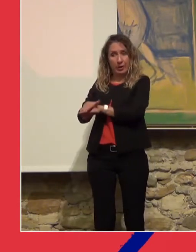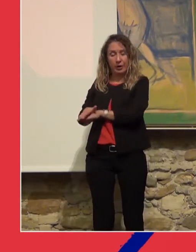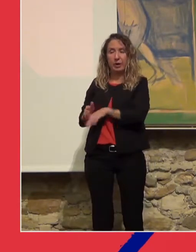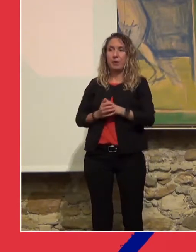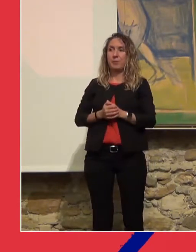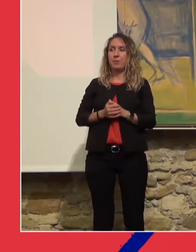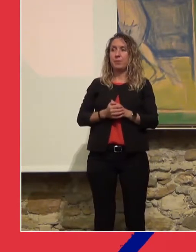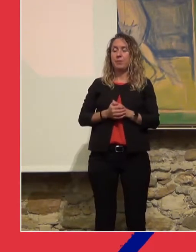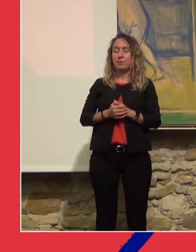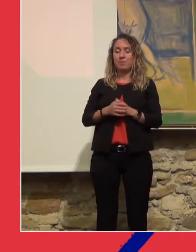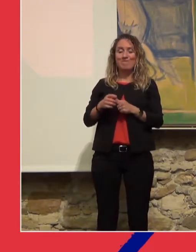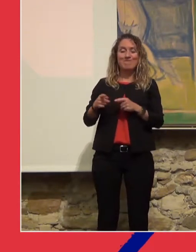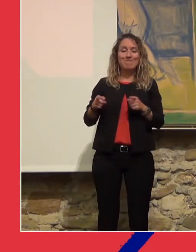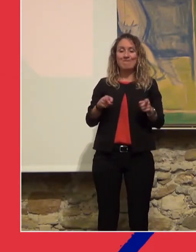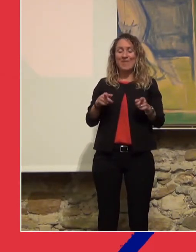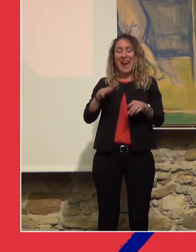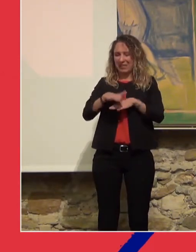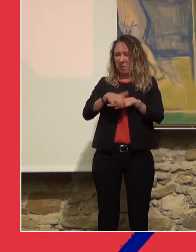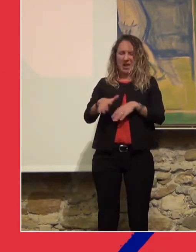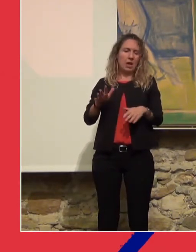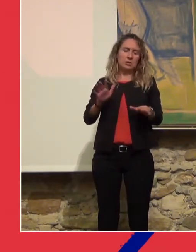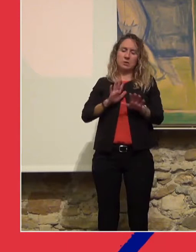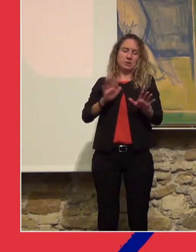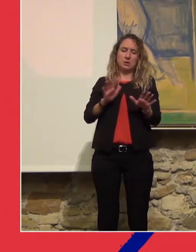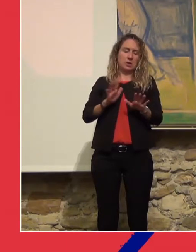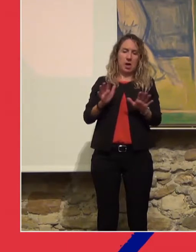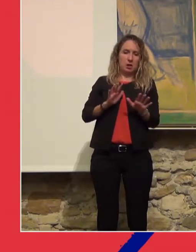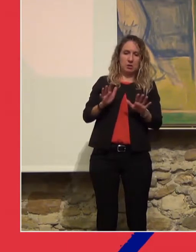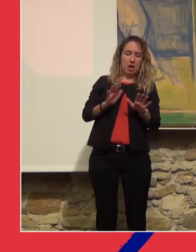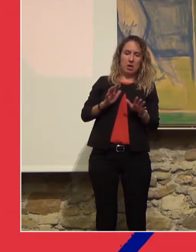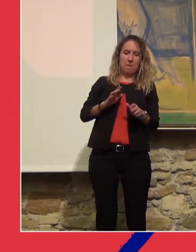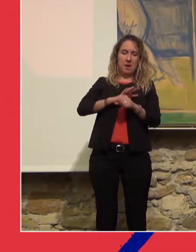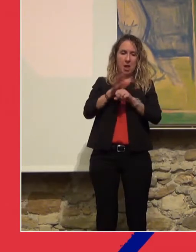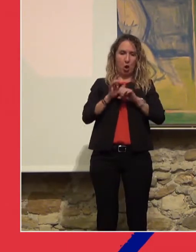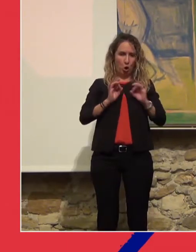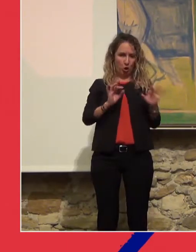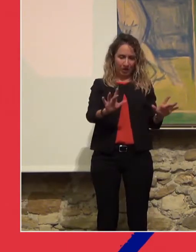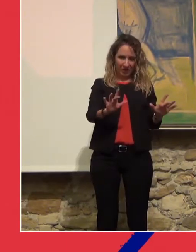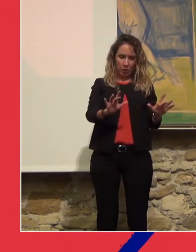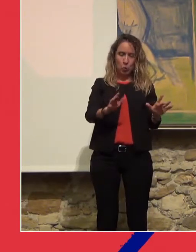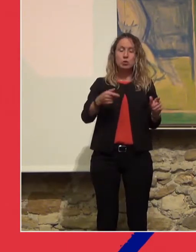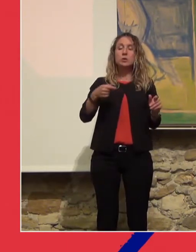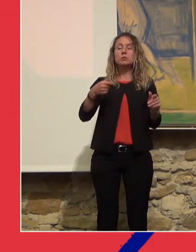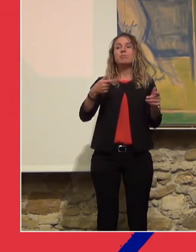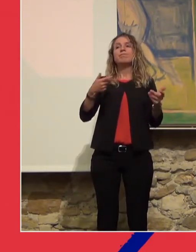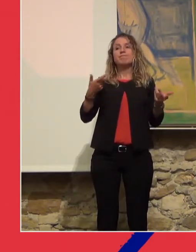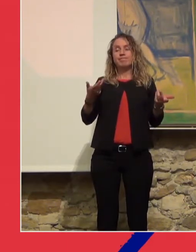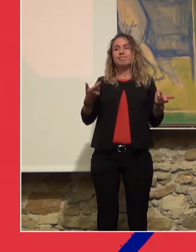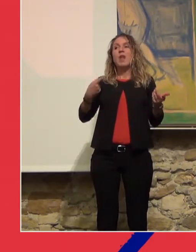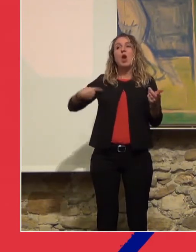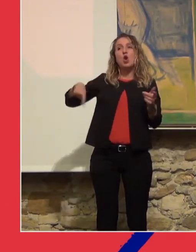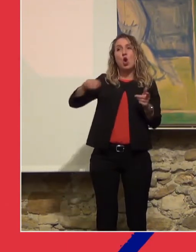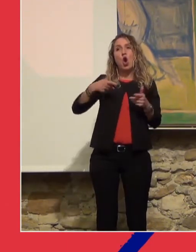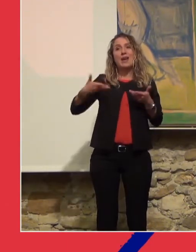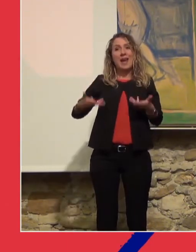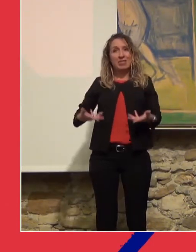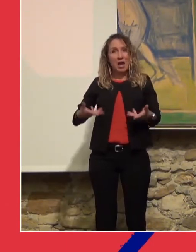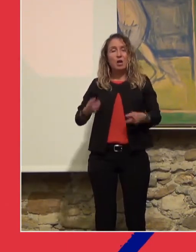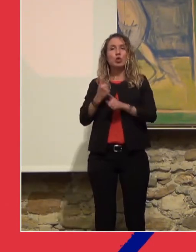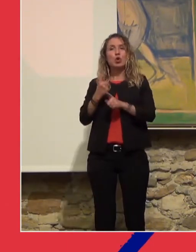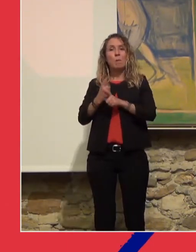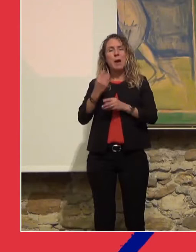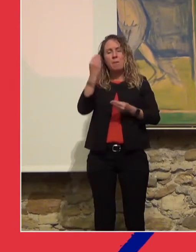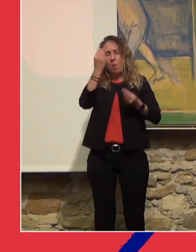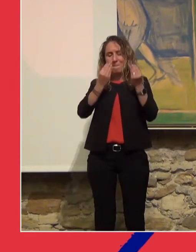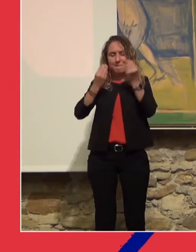traumatica del Covid, questo è il momento in cui pensare a come ripartire.